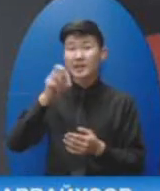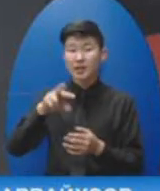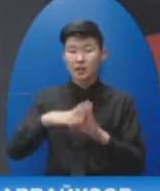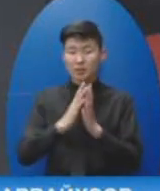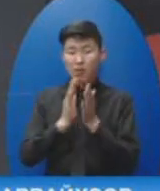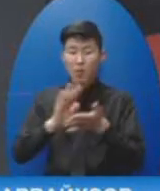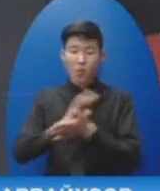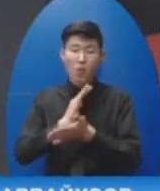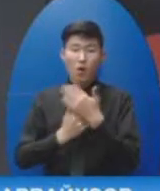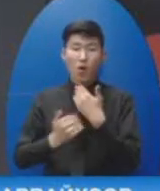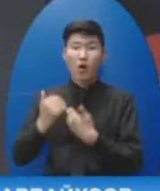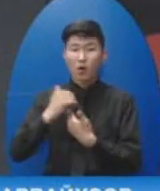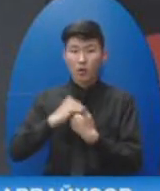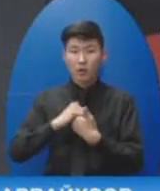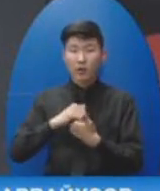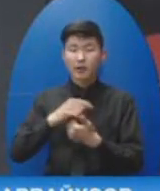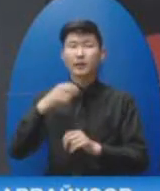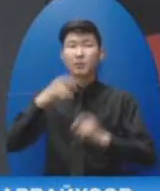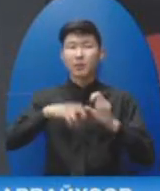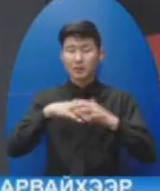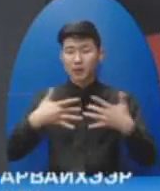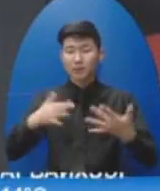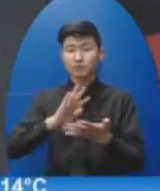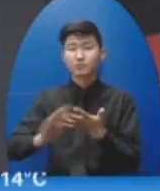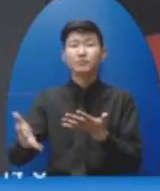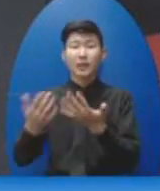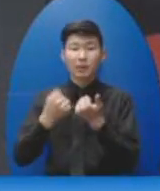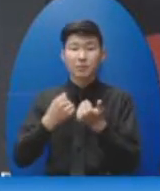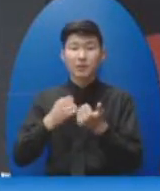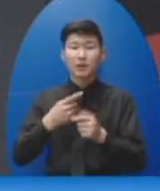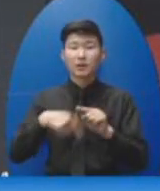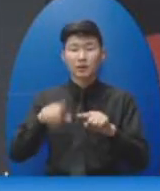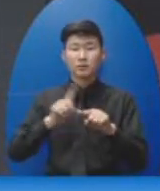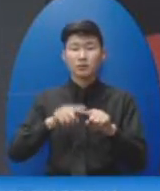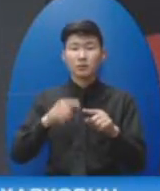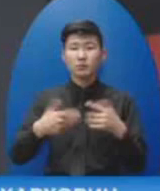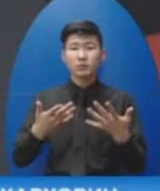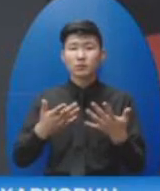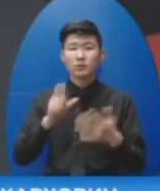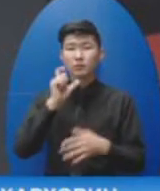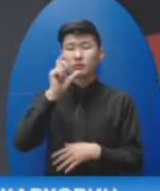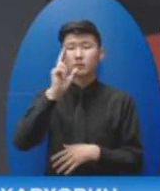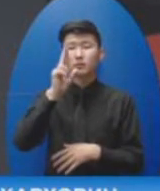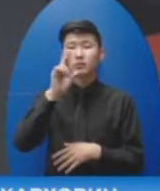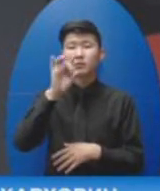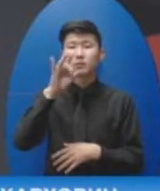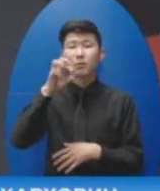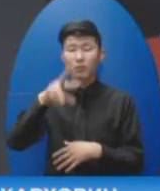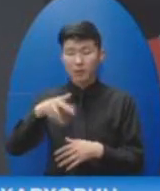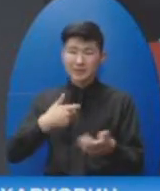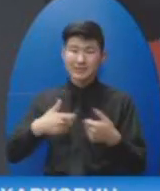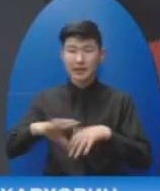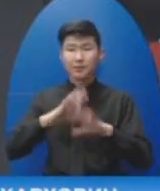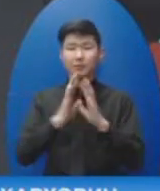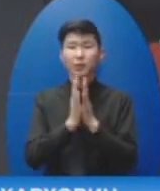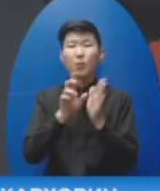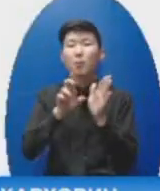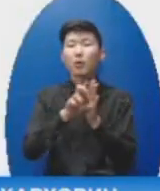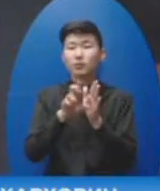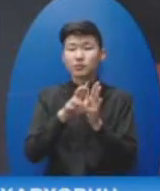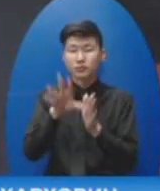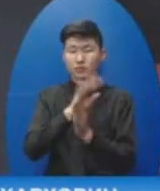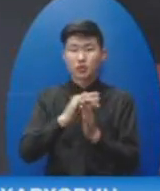оруулж ирээд үүгээрээ импорт авдаг. Тэгээд одоо экспортоос тэрүүгээрээ гаргадаг. Ийм болцоо боломжийг л одоо бий